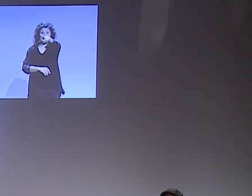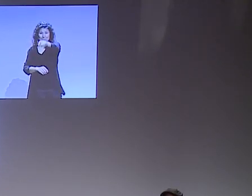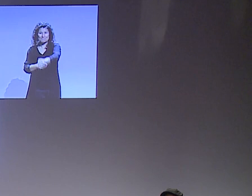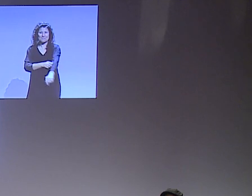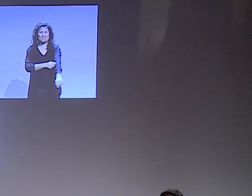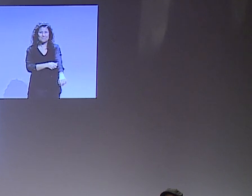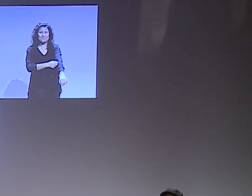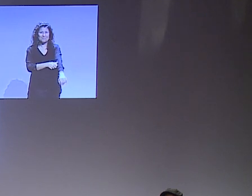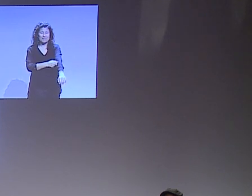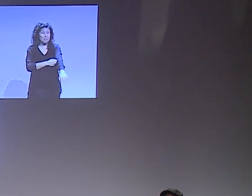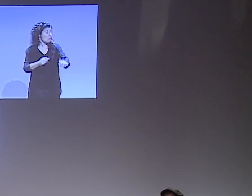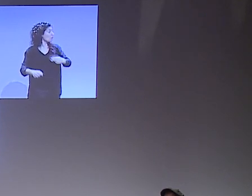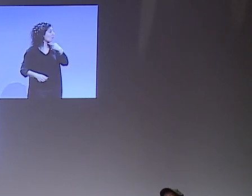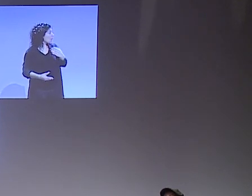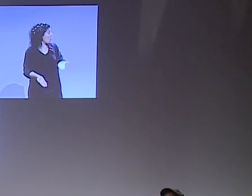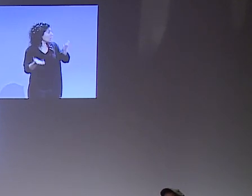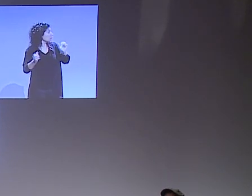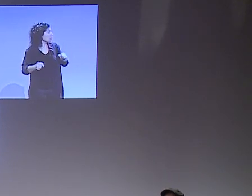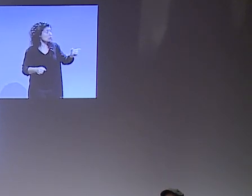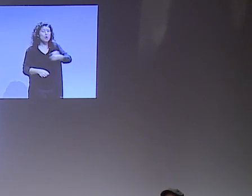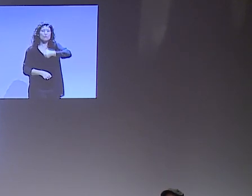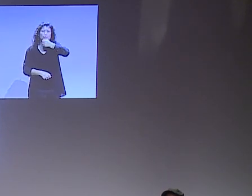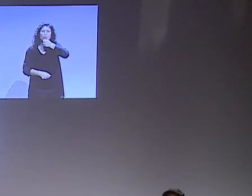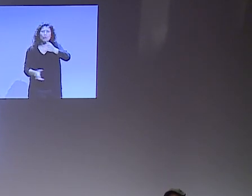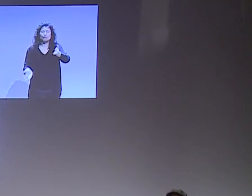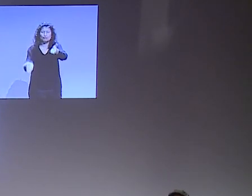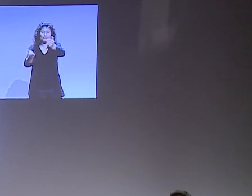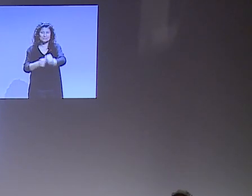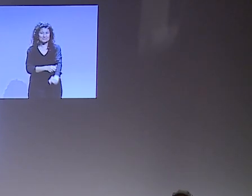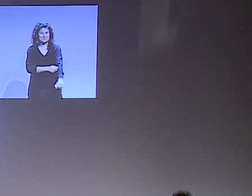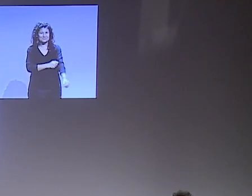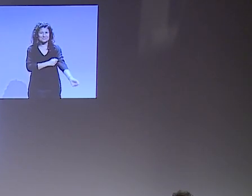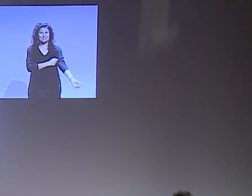je... Non, je pense que c'est pour que tout le monde entende bien, vous embêtez pas.